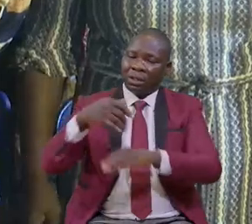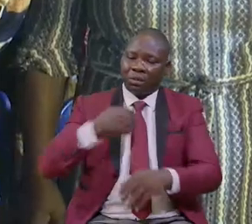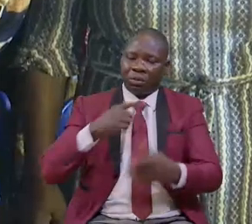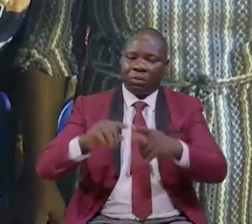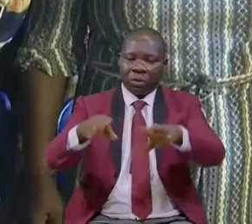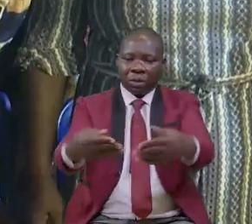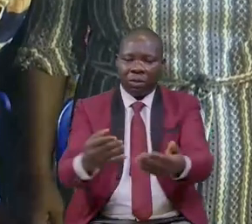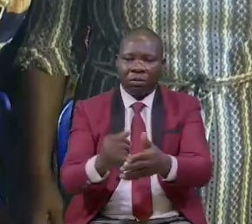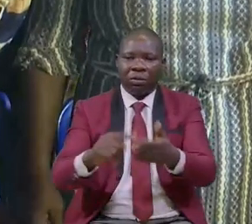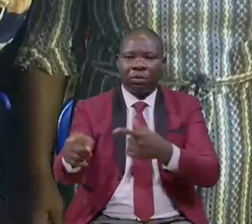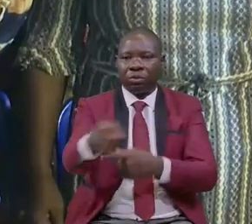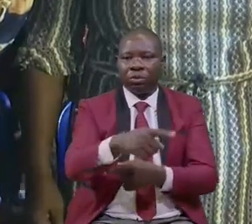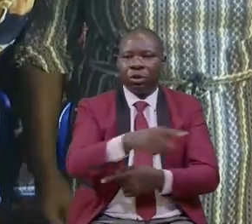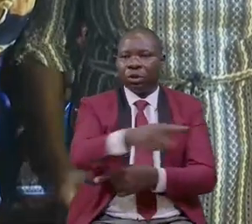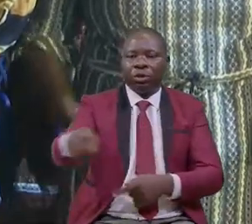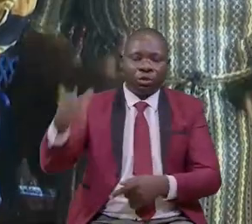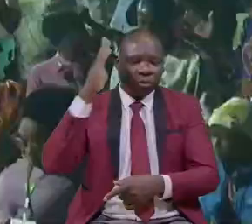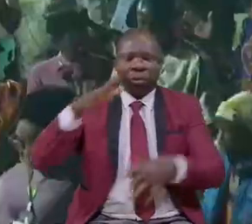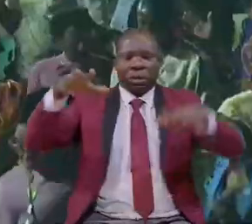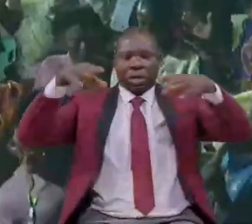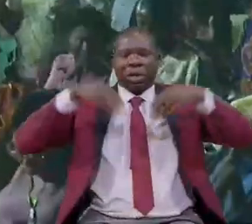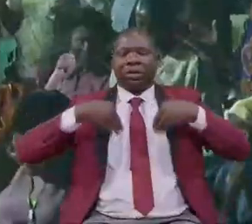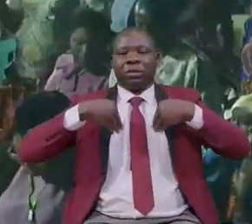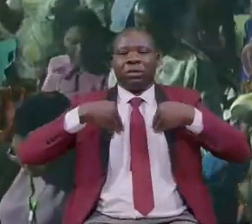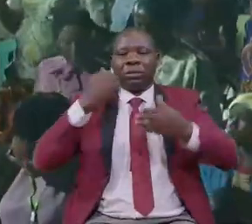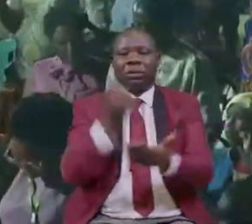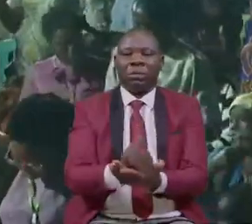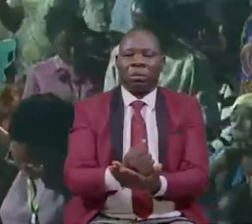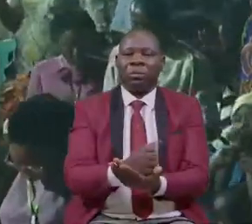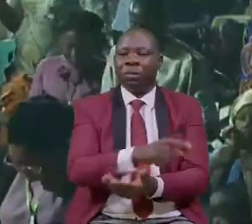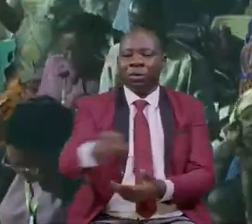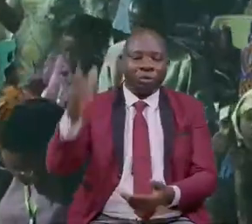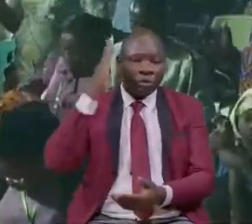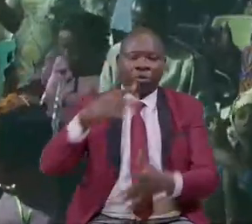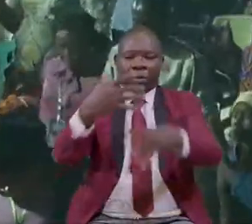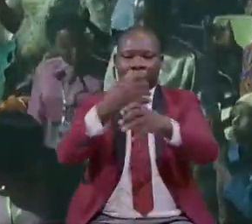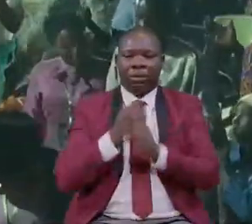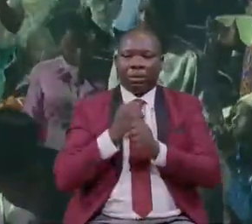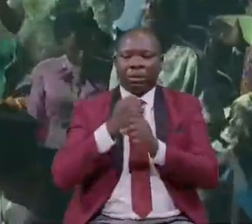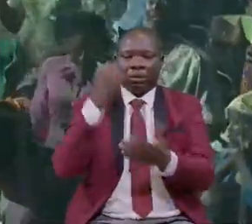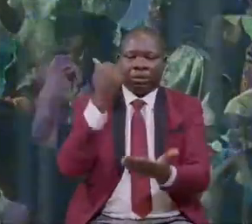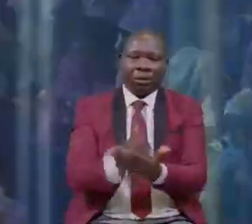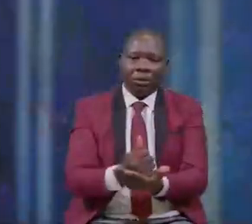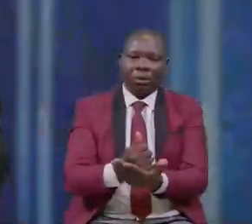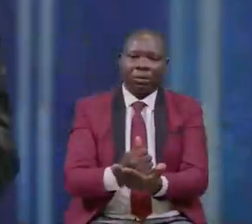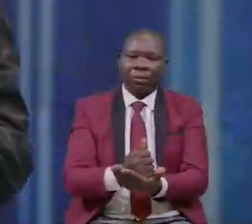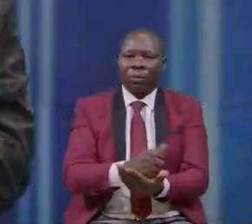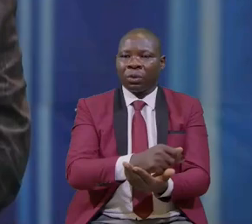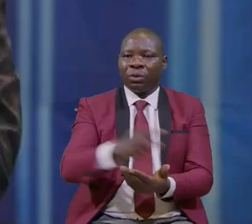livrer cela. Tu vas accepter. Tu vas recevoir.